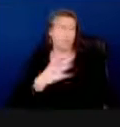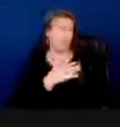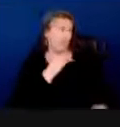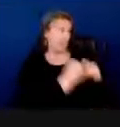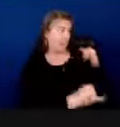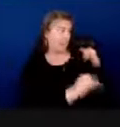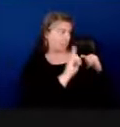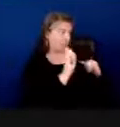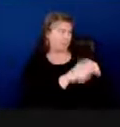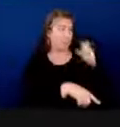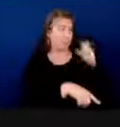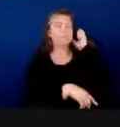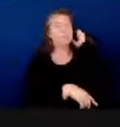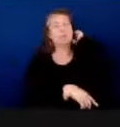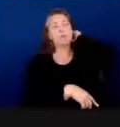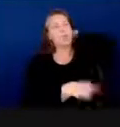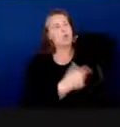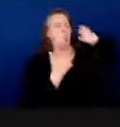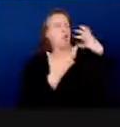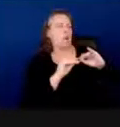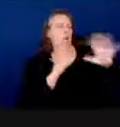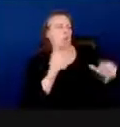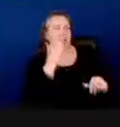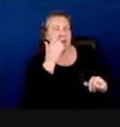Swali la mwisho,